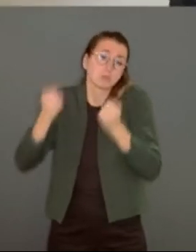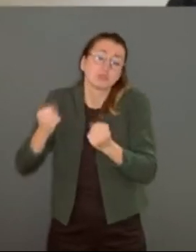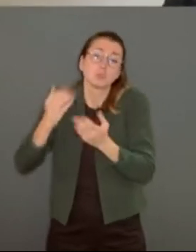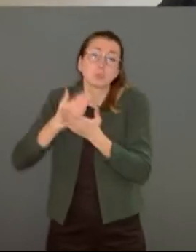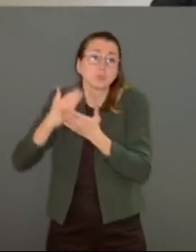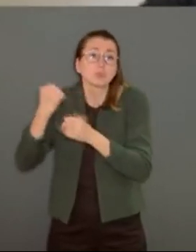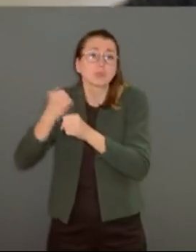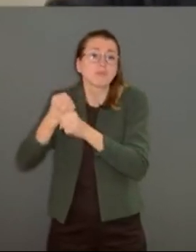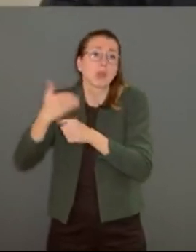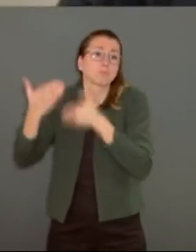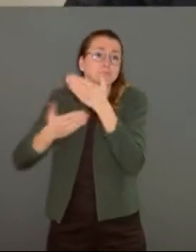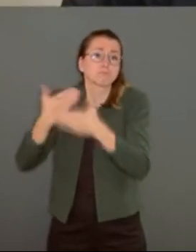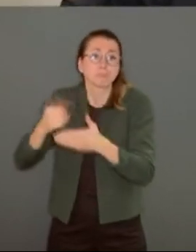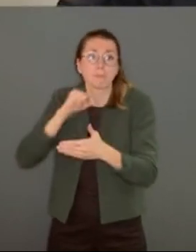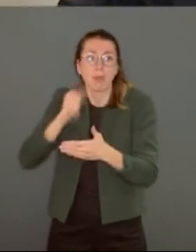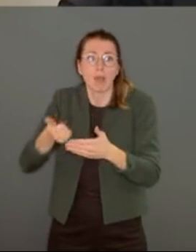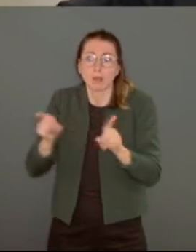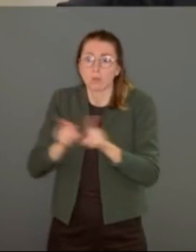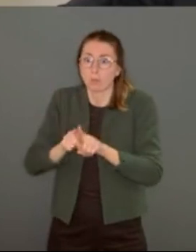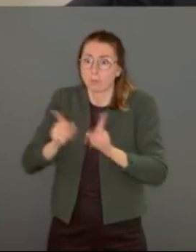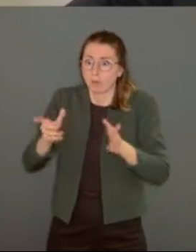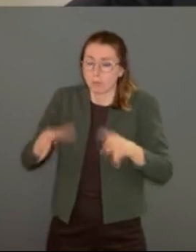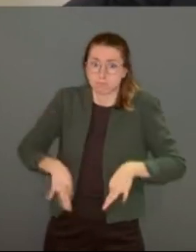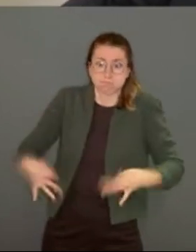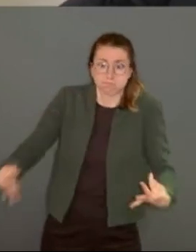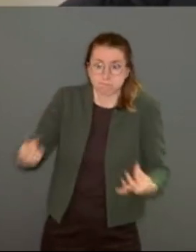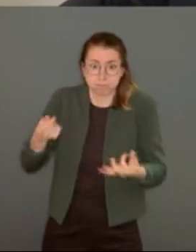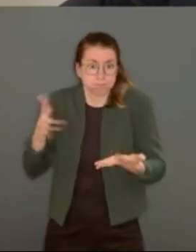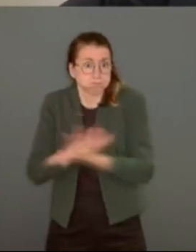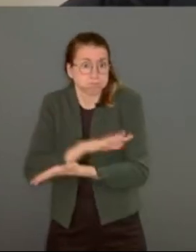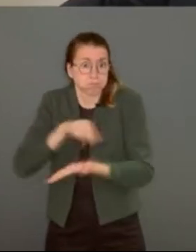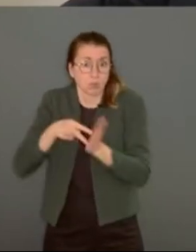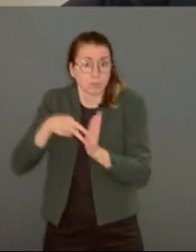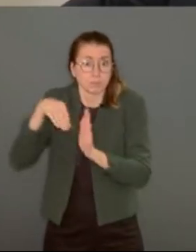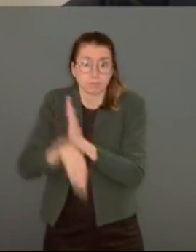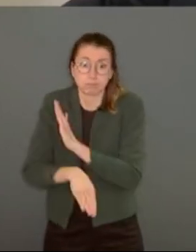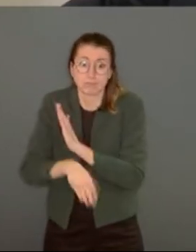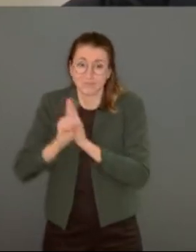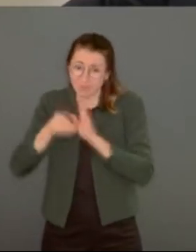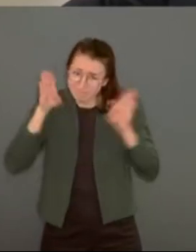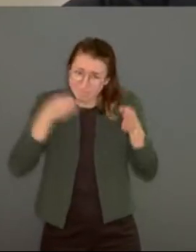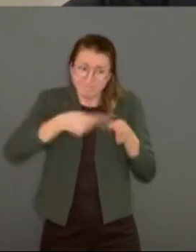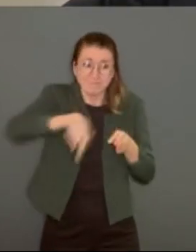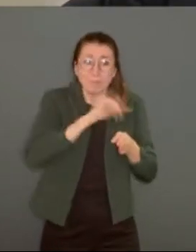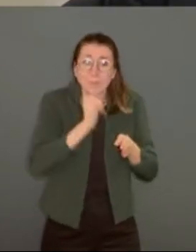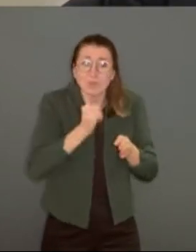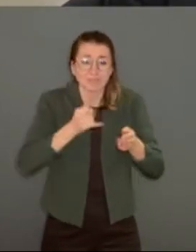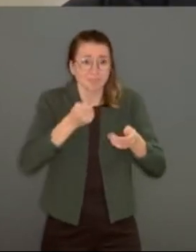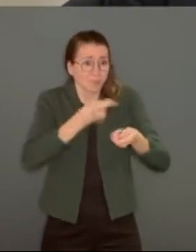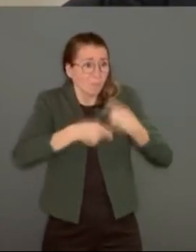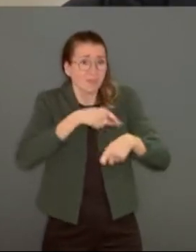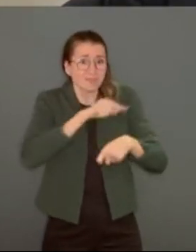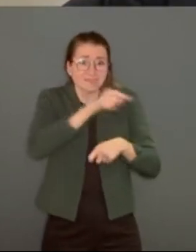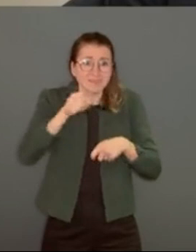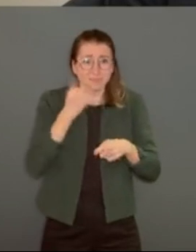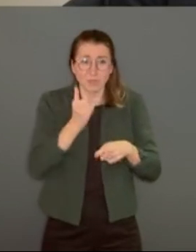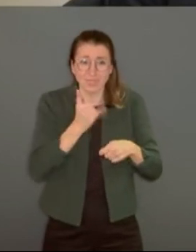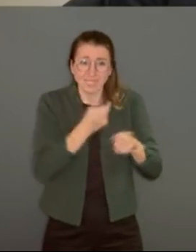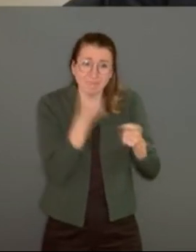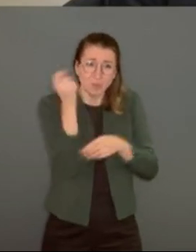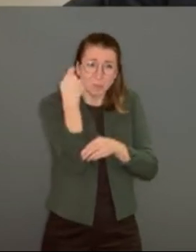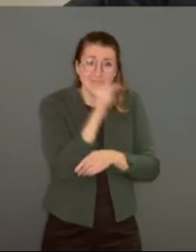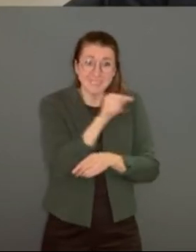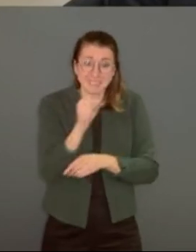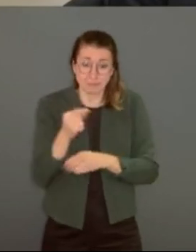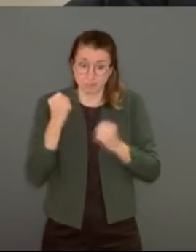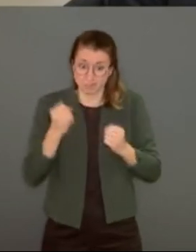travaillent ici, ceux qui font vivre notre économie, parce qu'il ne faudrait pas que, lorsque le bout du tunnel sera atteint, on se retrouve devant